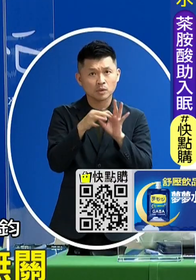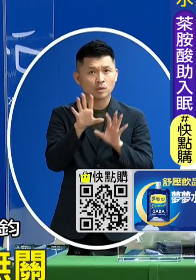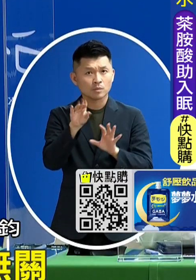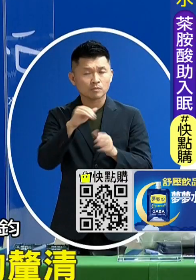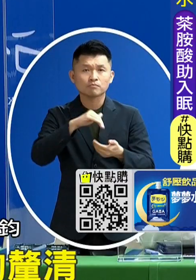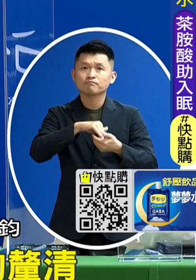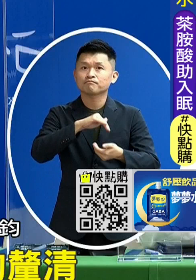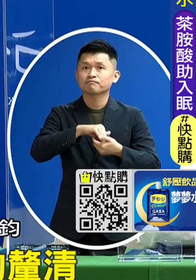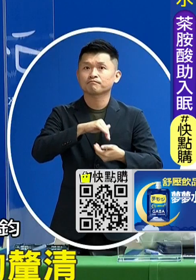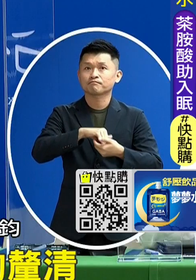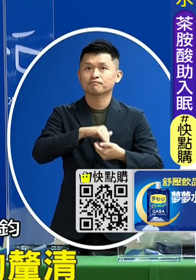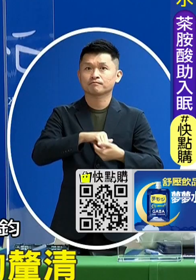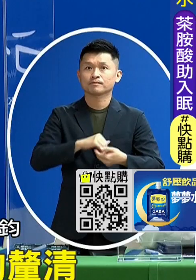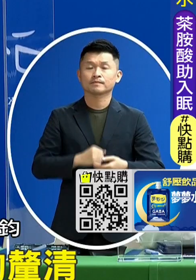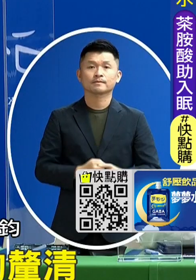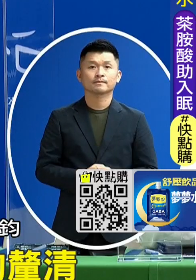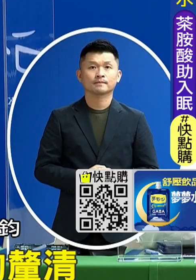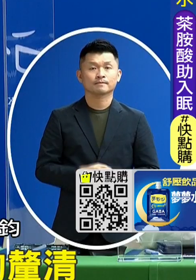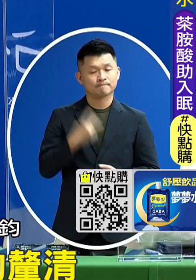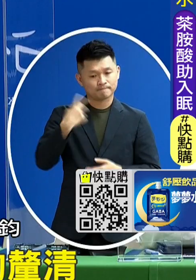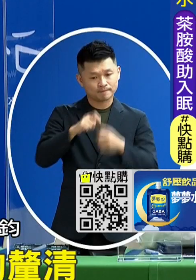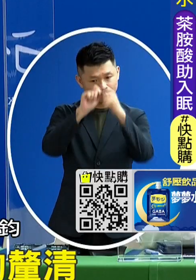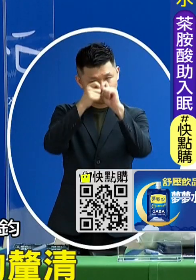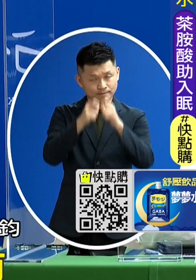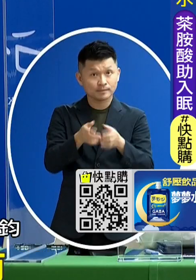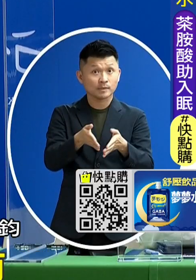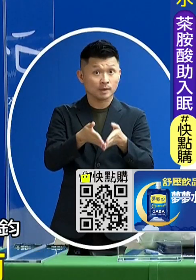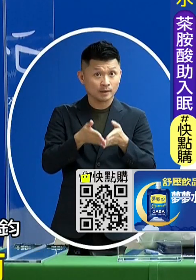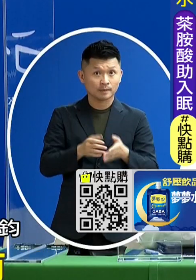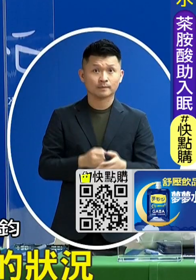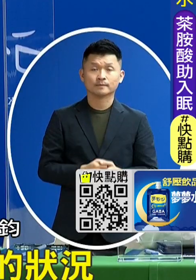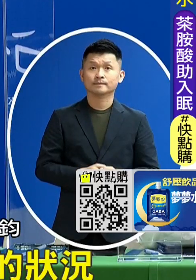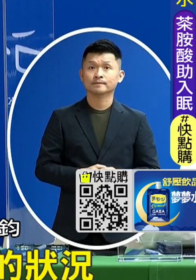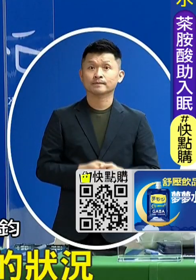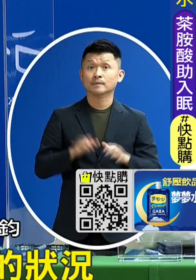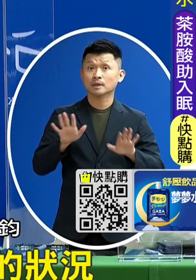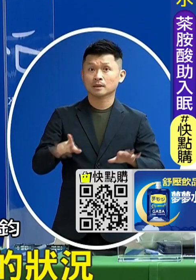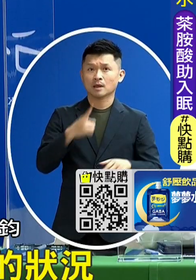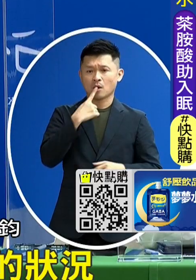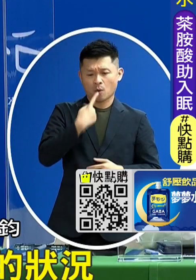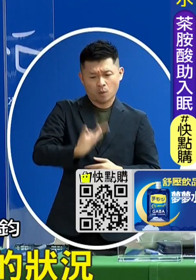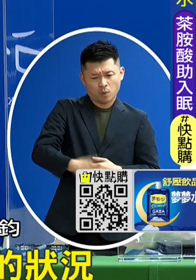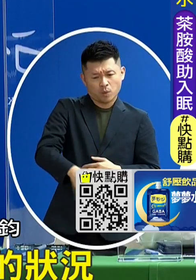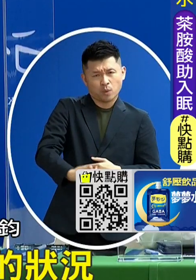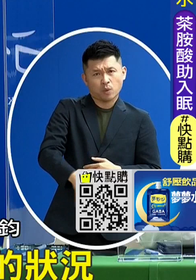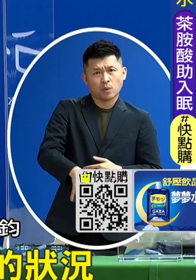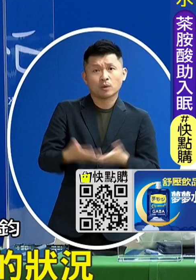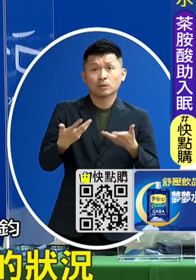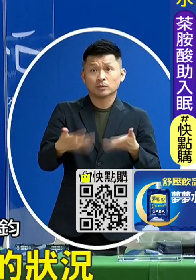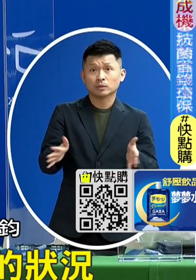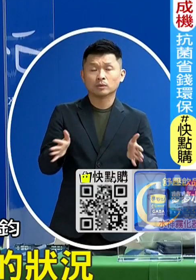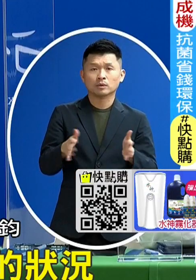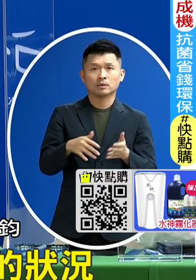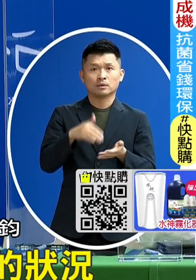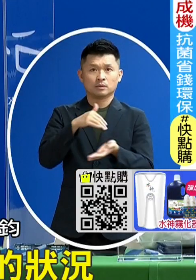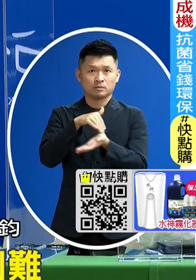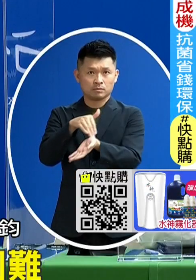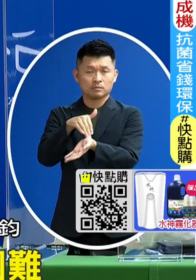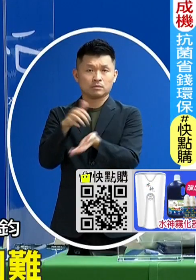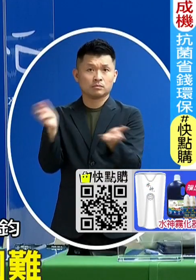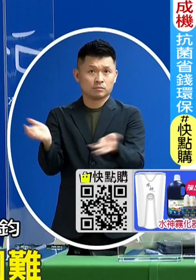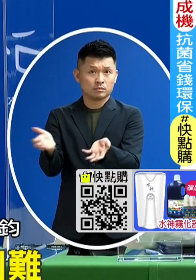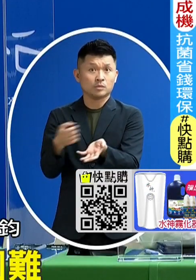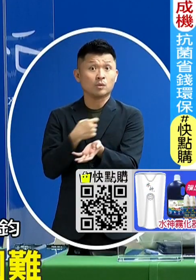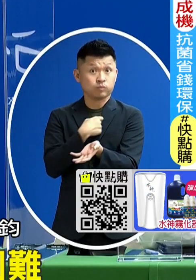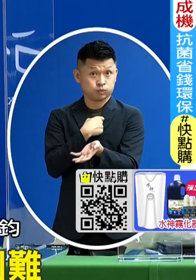个还有待进一步的一个厘清。那目前是因为有这个出血后需要住院治疗的状况，